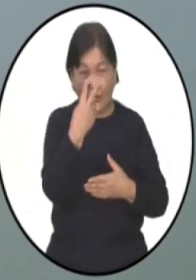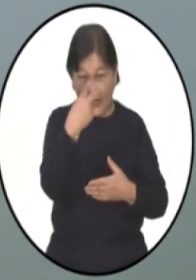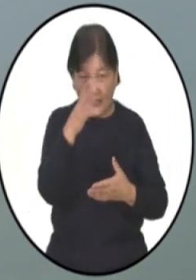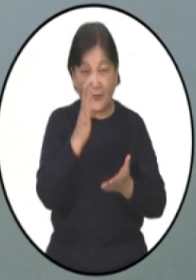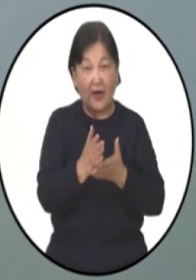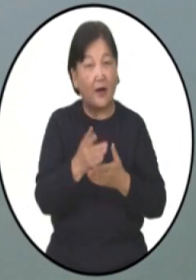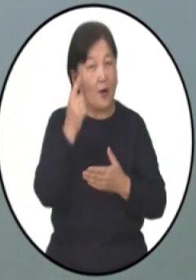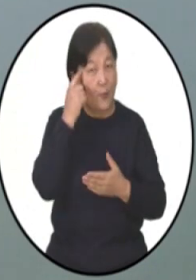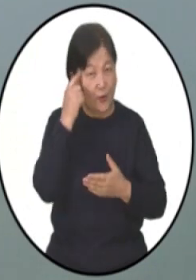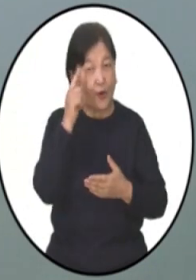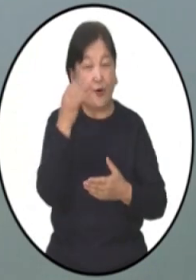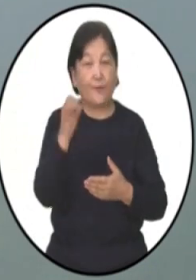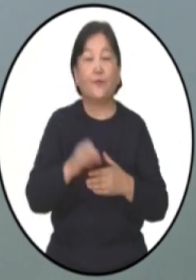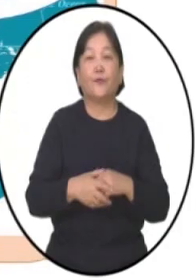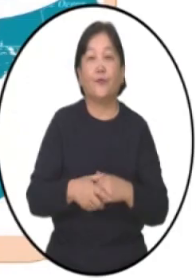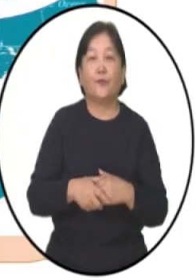сайтар бодороо.